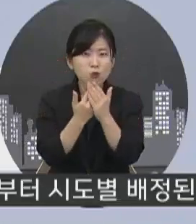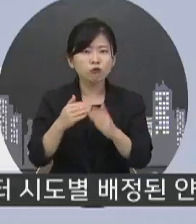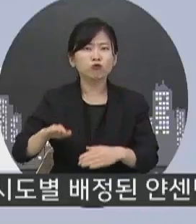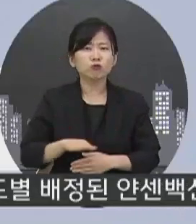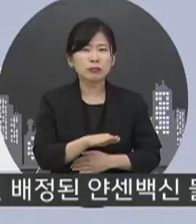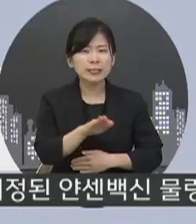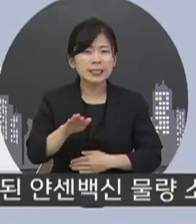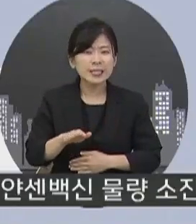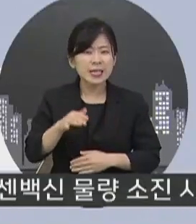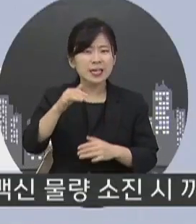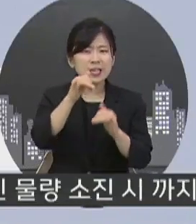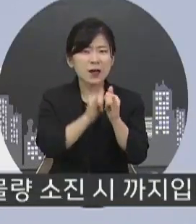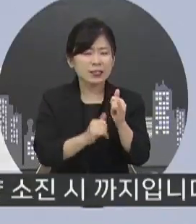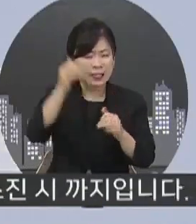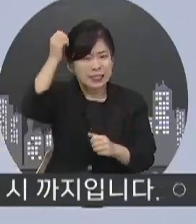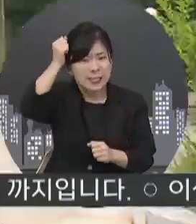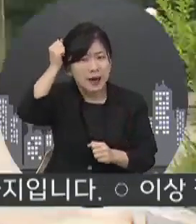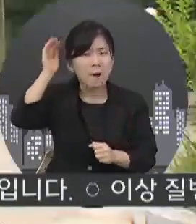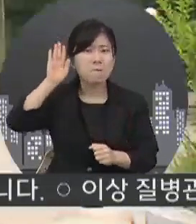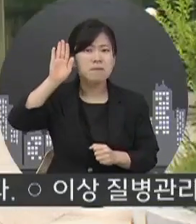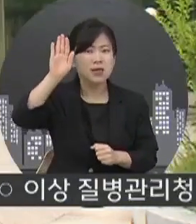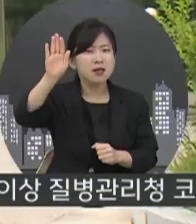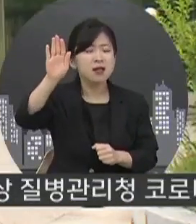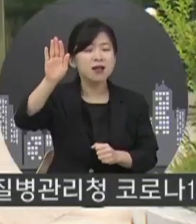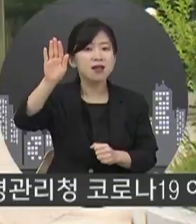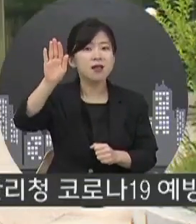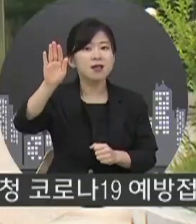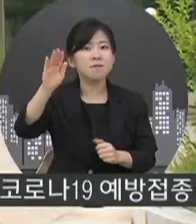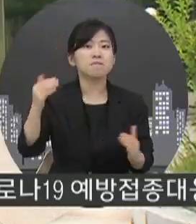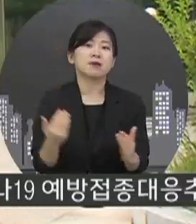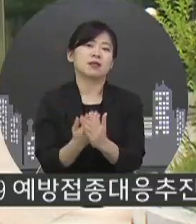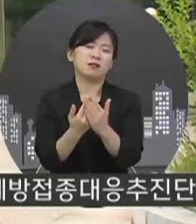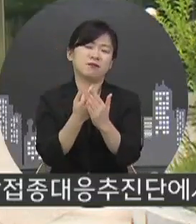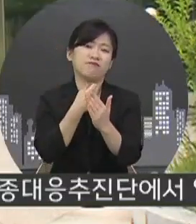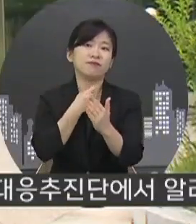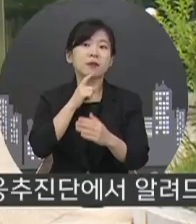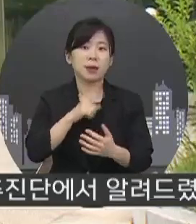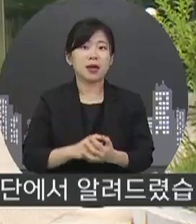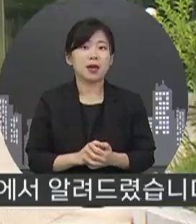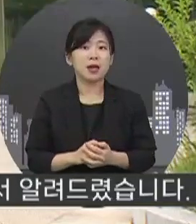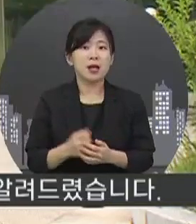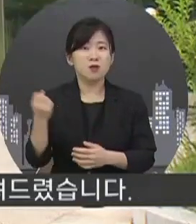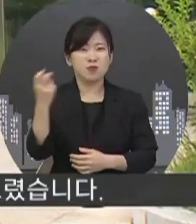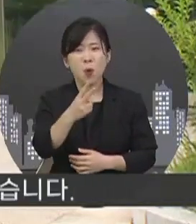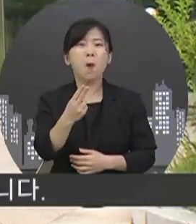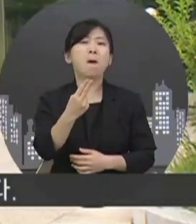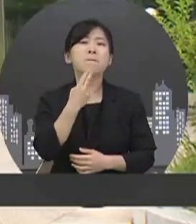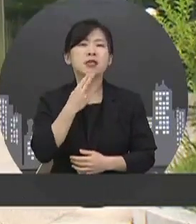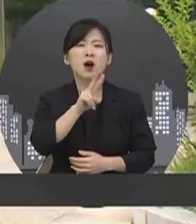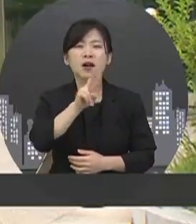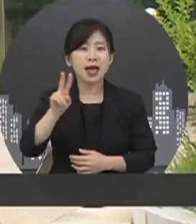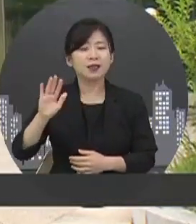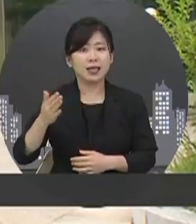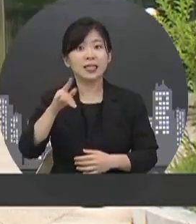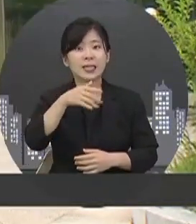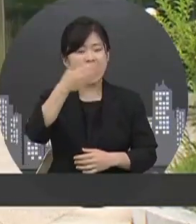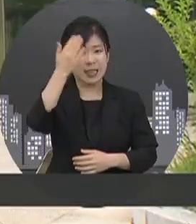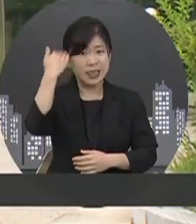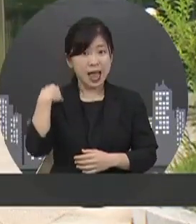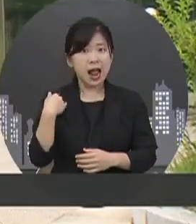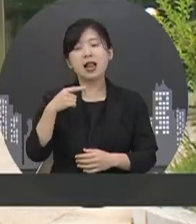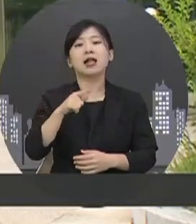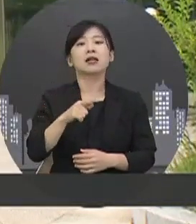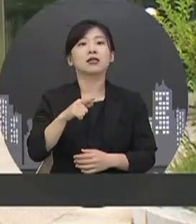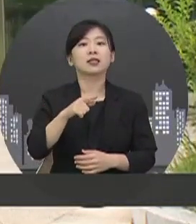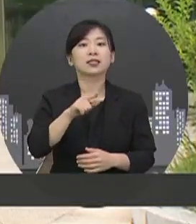수 있는 그런 계기가 되었으면 좋겠습니다. 다시는 반복해선 안 될 과거인 111년 전 8월 29일 그날의